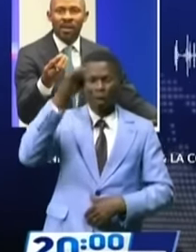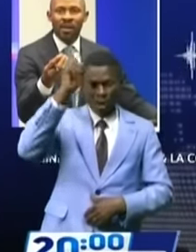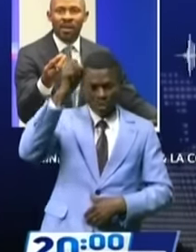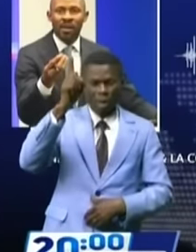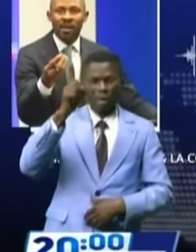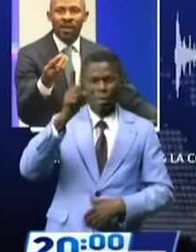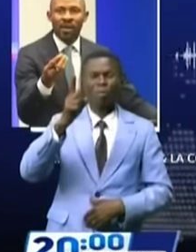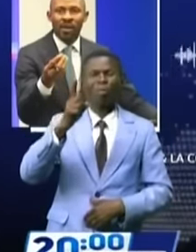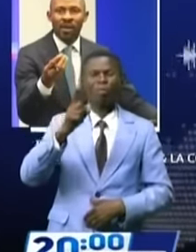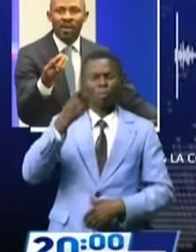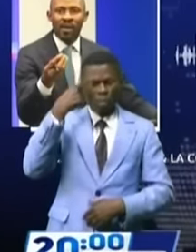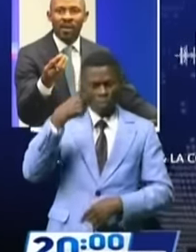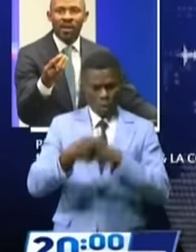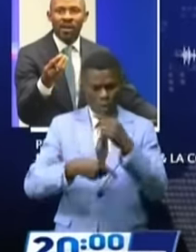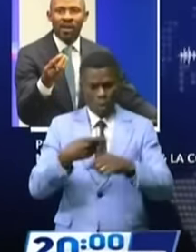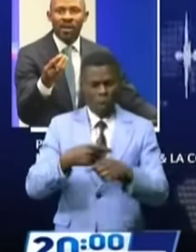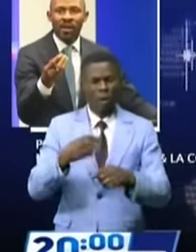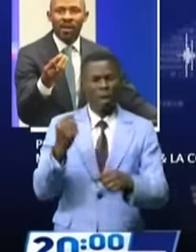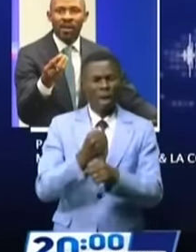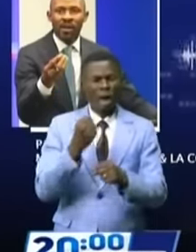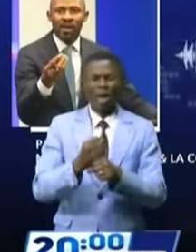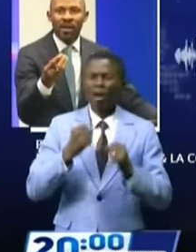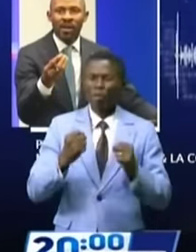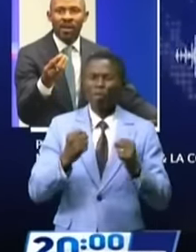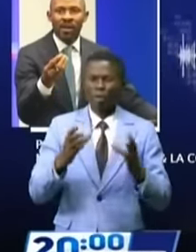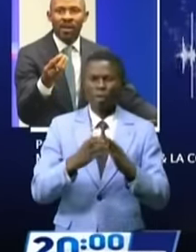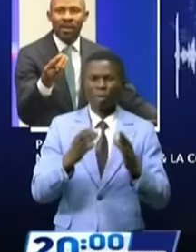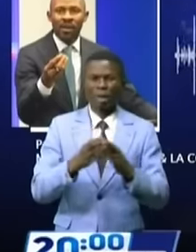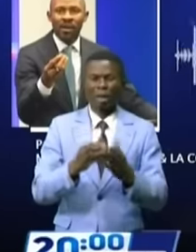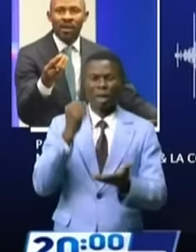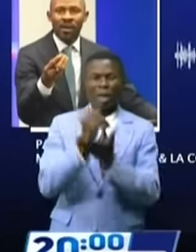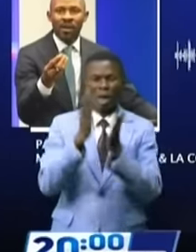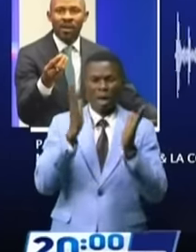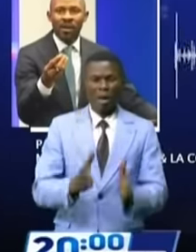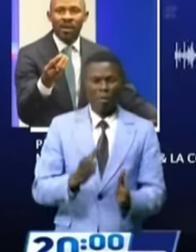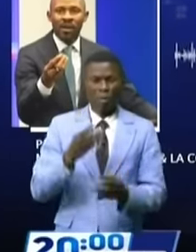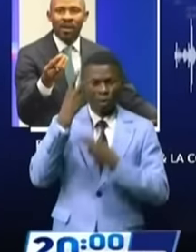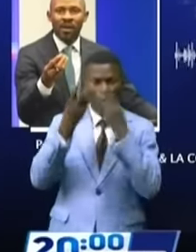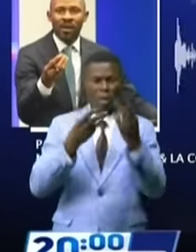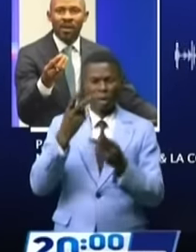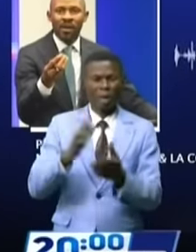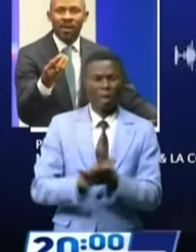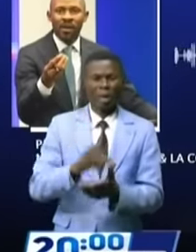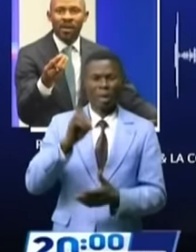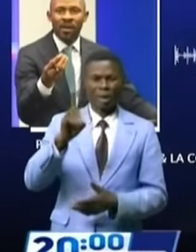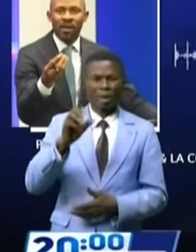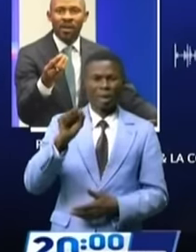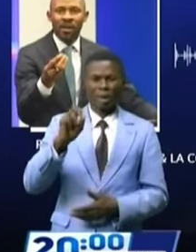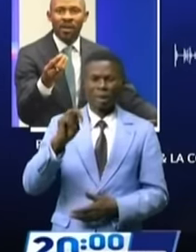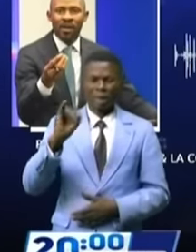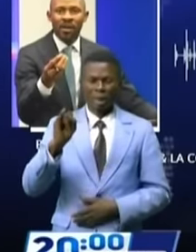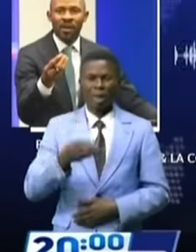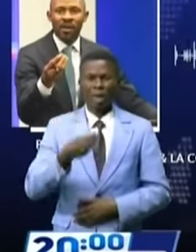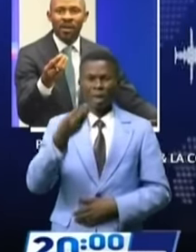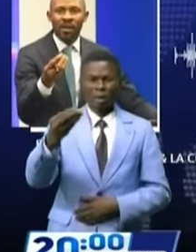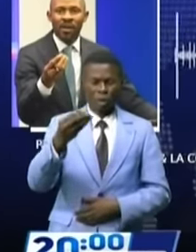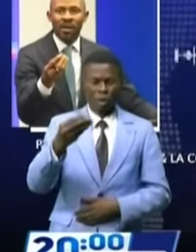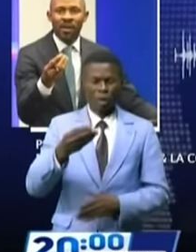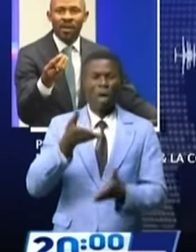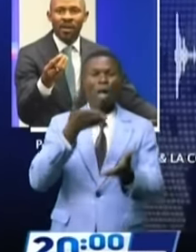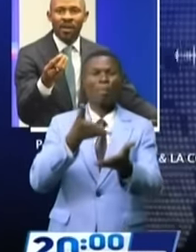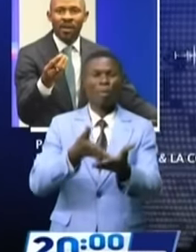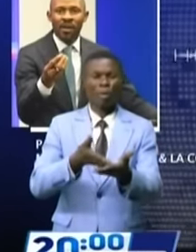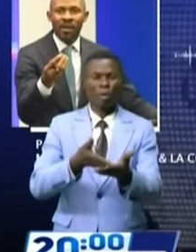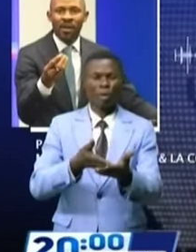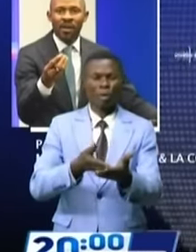prenait la parole pour l'introduire. Il a travaillé étroitement avec l'ambassadeur itinérant Danny Banza. Et tout ça, c'est pour vous donner une indication que